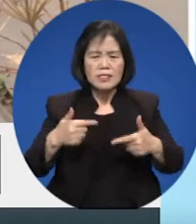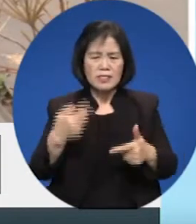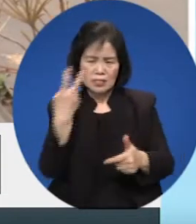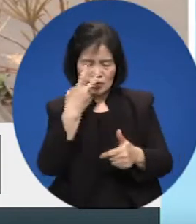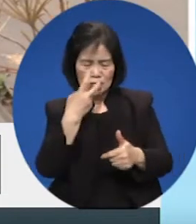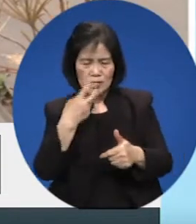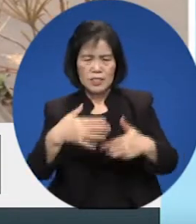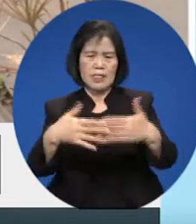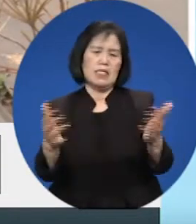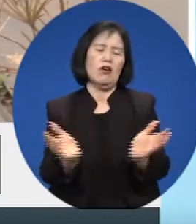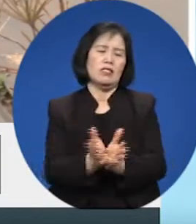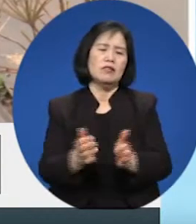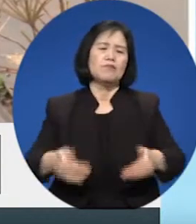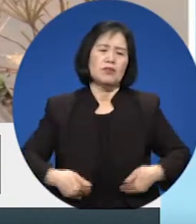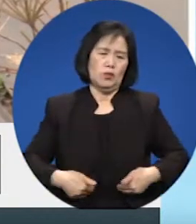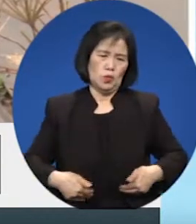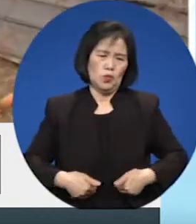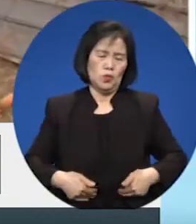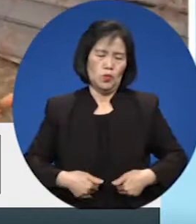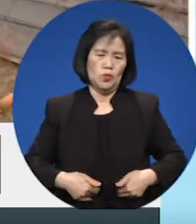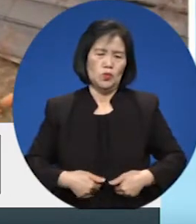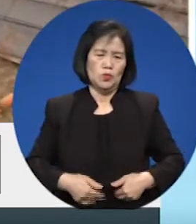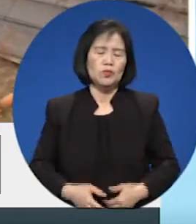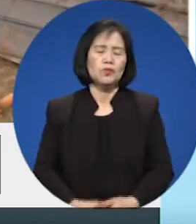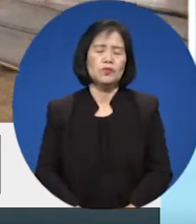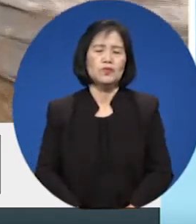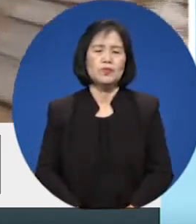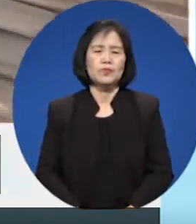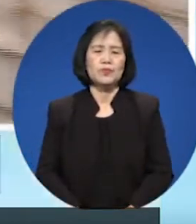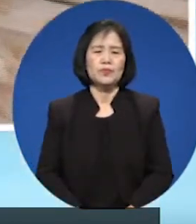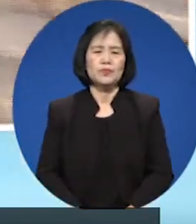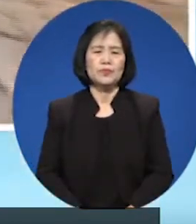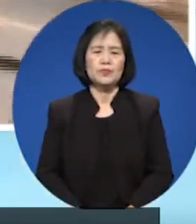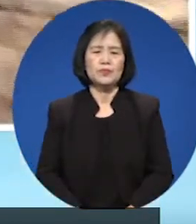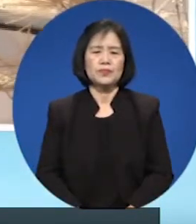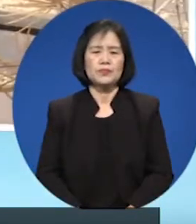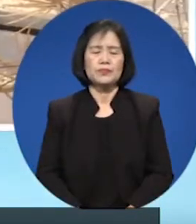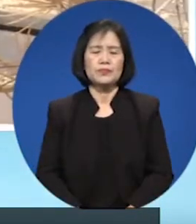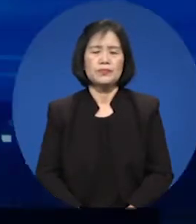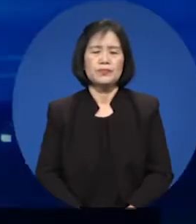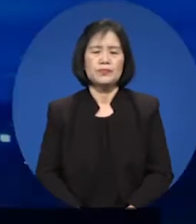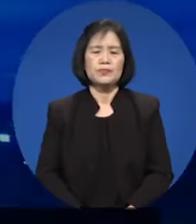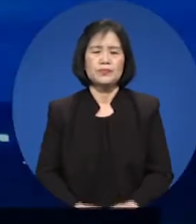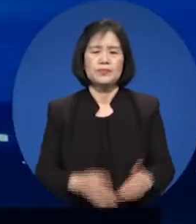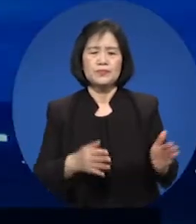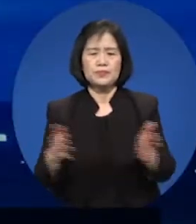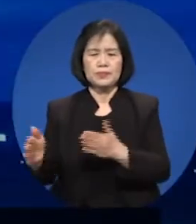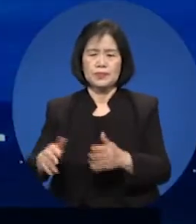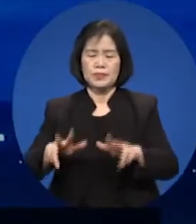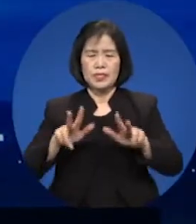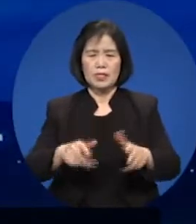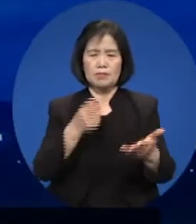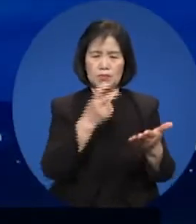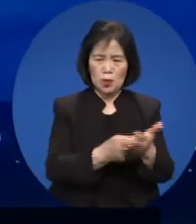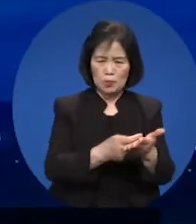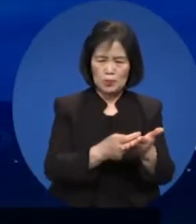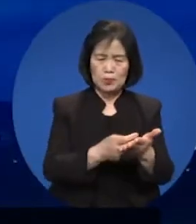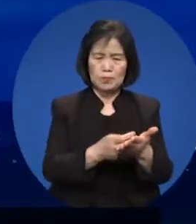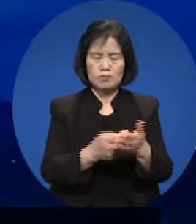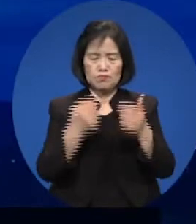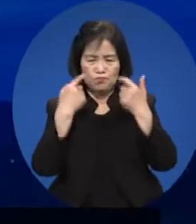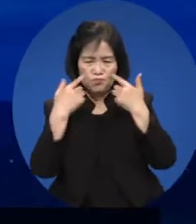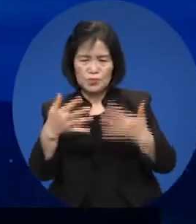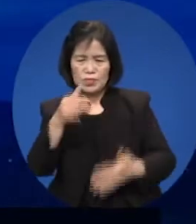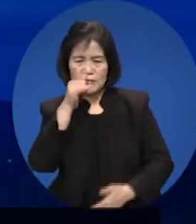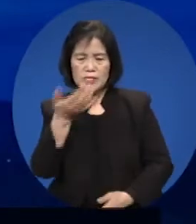9 우리나라에서는 필요하지 않나 개인적으로 그런 생각도 한번 해봅니다 알겠습니다 또 현행 법과 제도 분명히